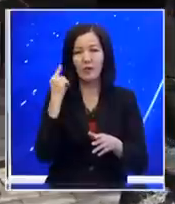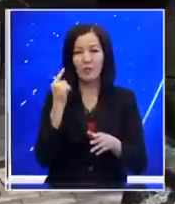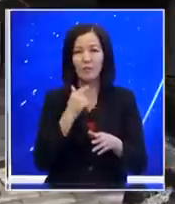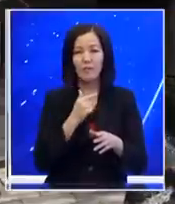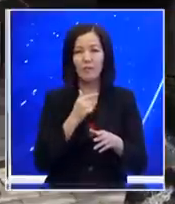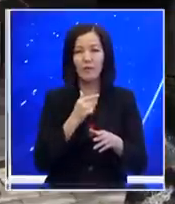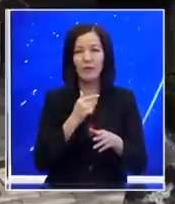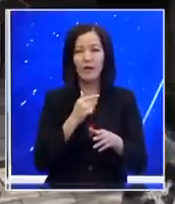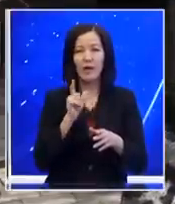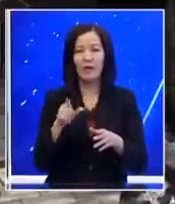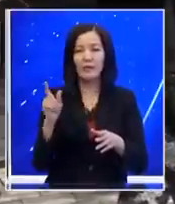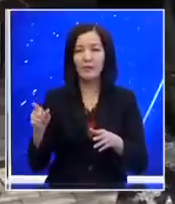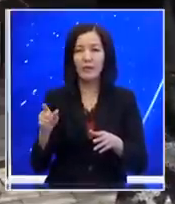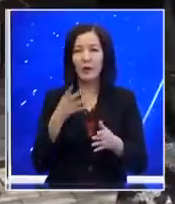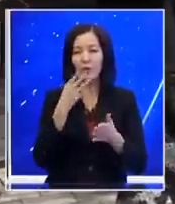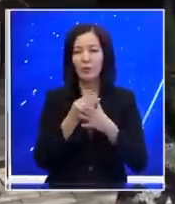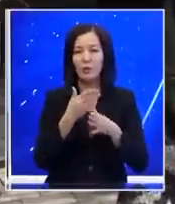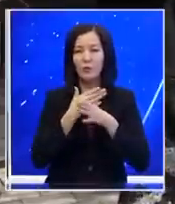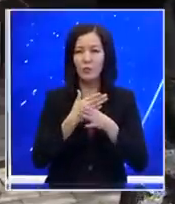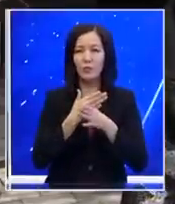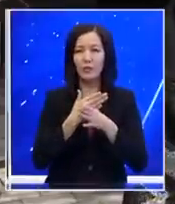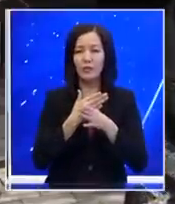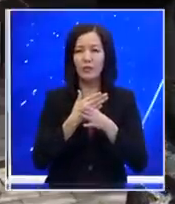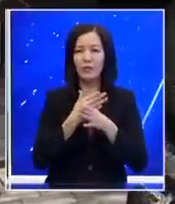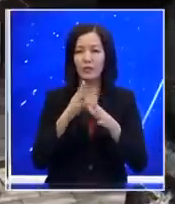бар кісілерге өздерінің